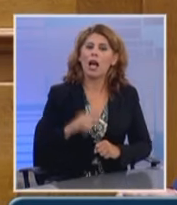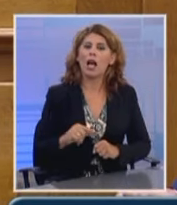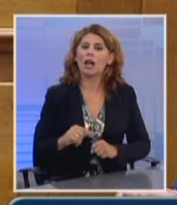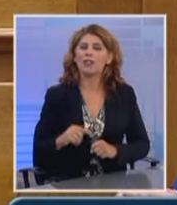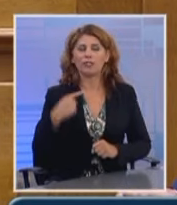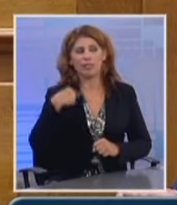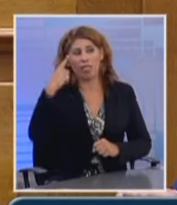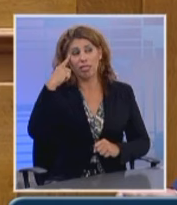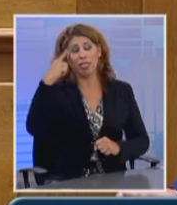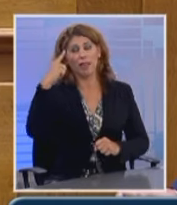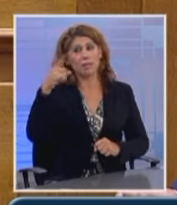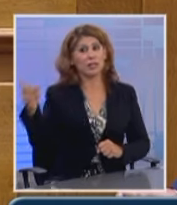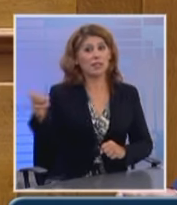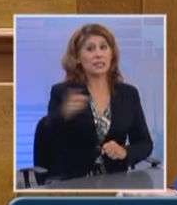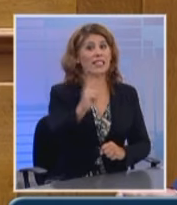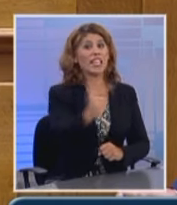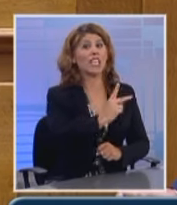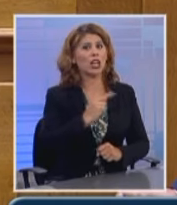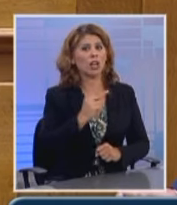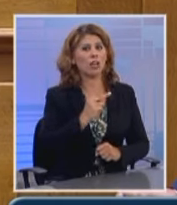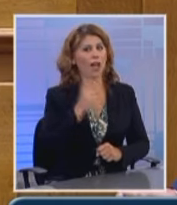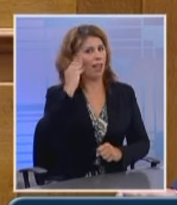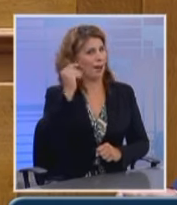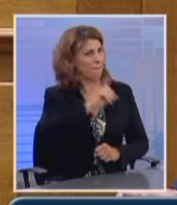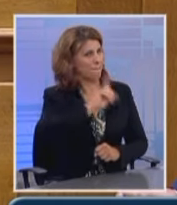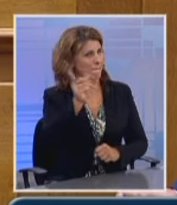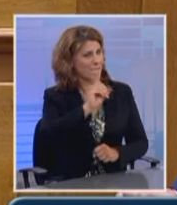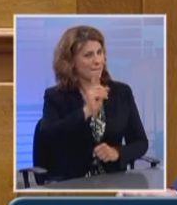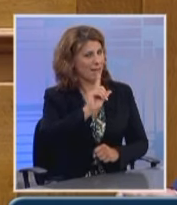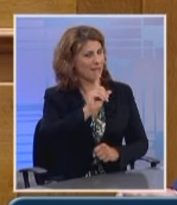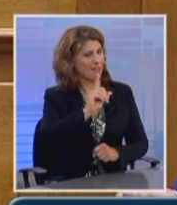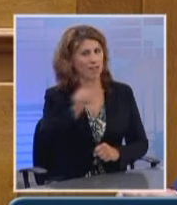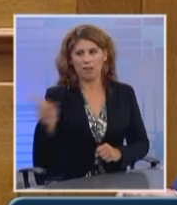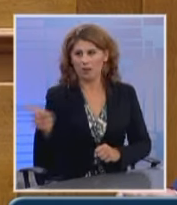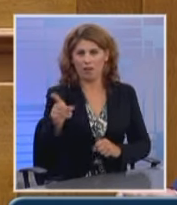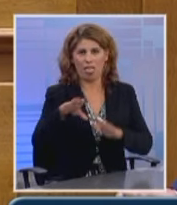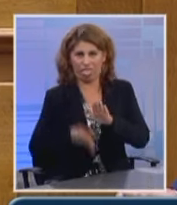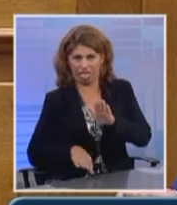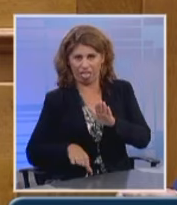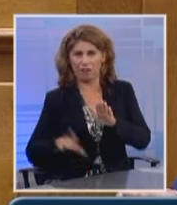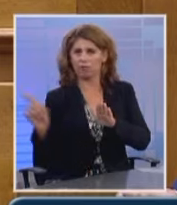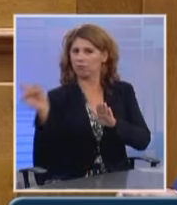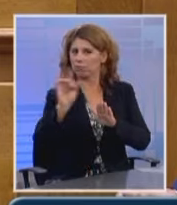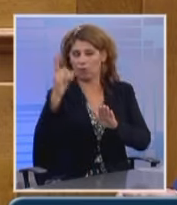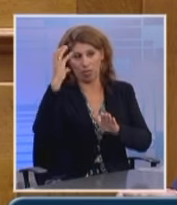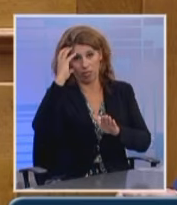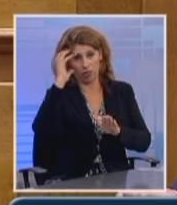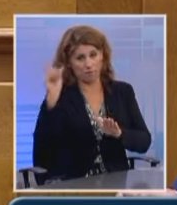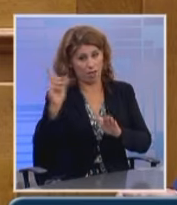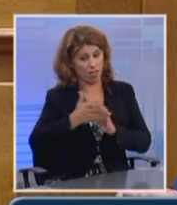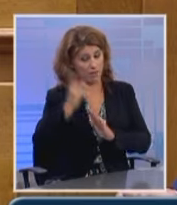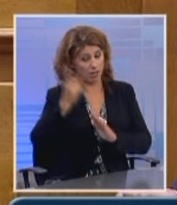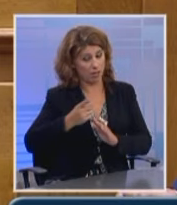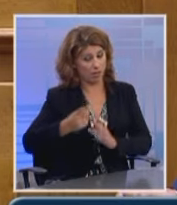υπόμνηση προς την κοινωνία, πως εσείς δεν είστε πολίτες δεύτερης κατηγορίας. Πως η